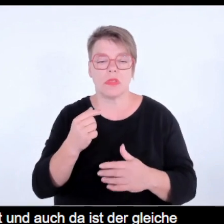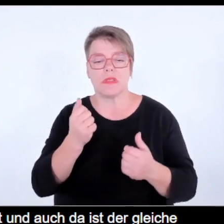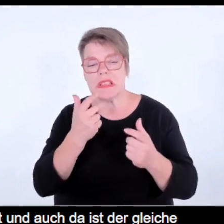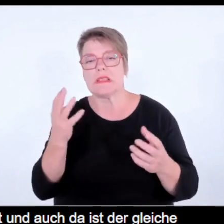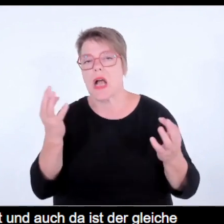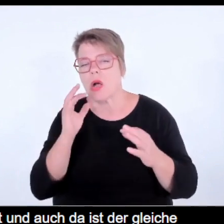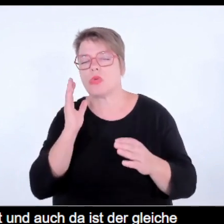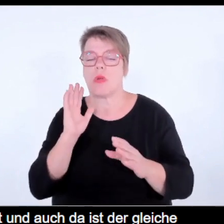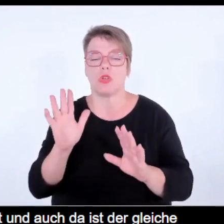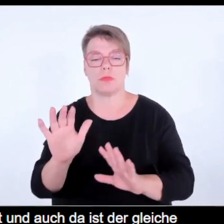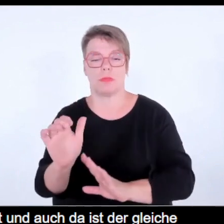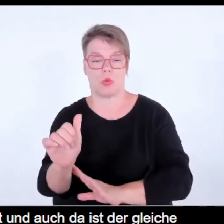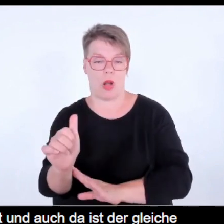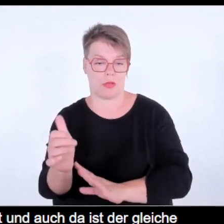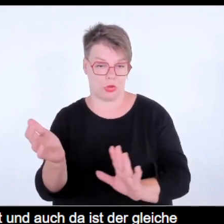spannende Themen sind.